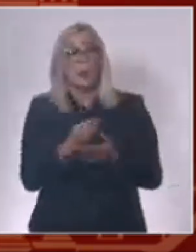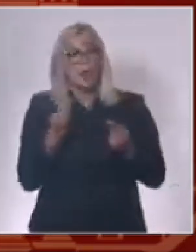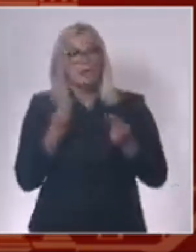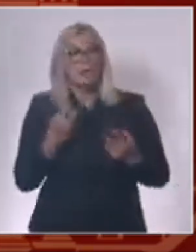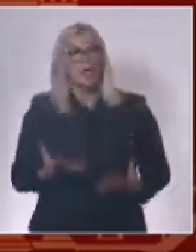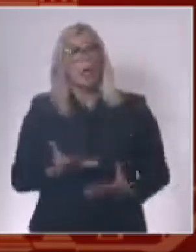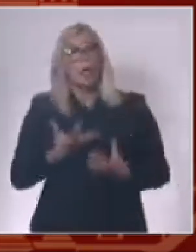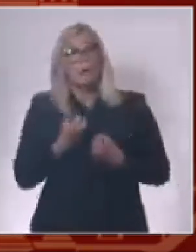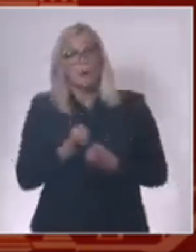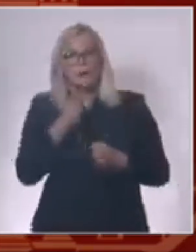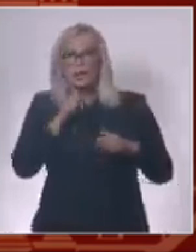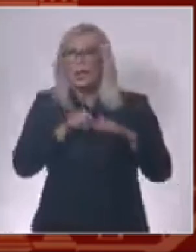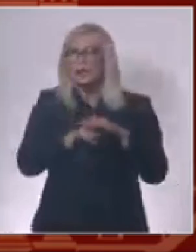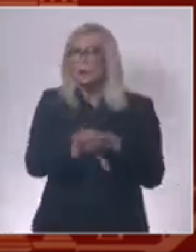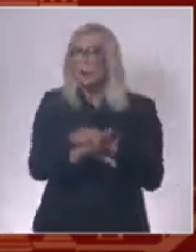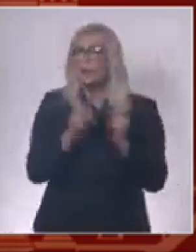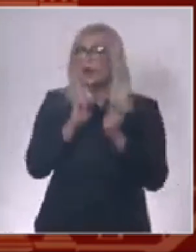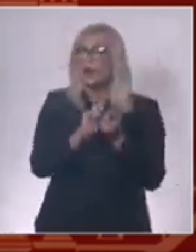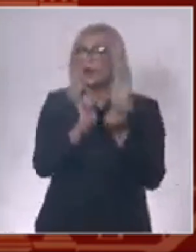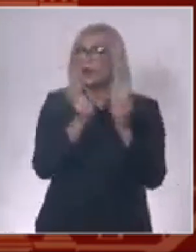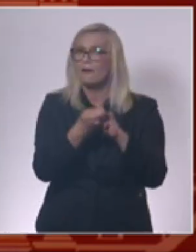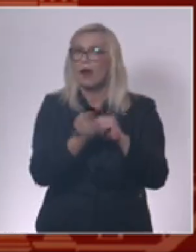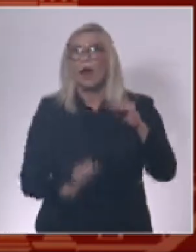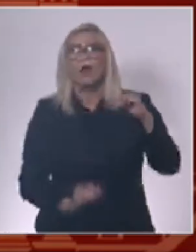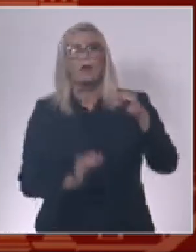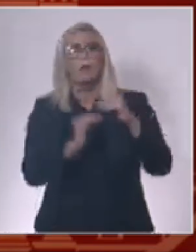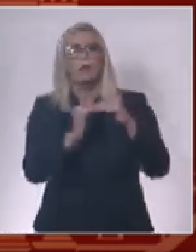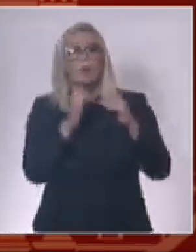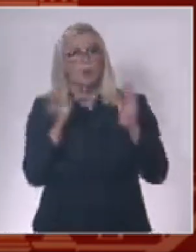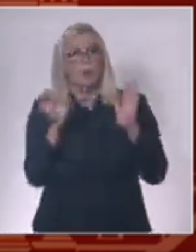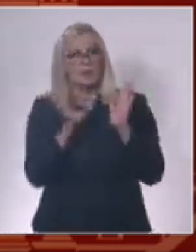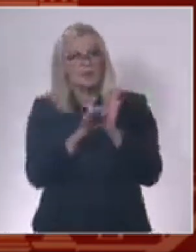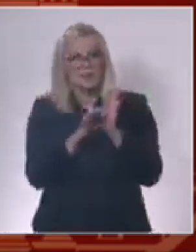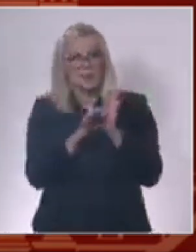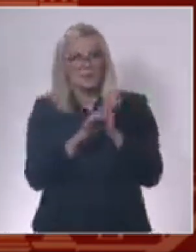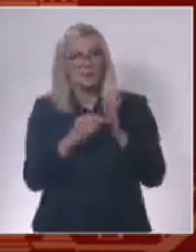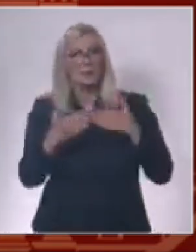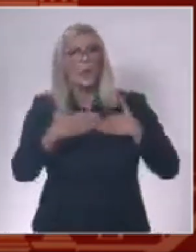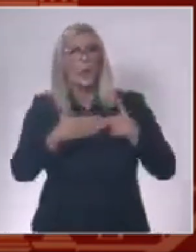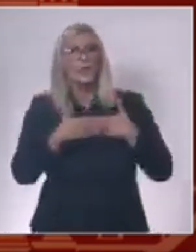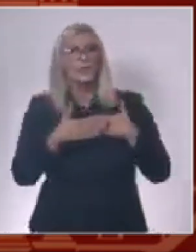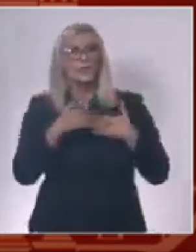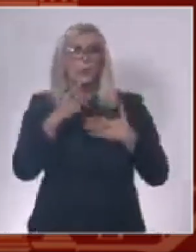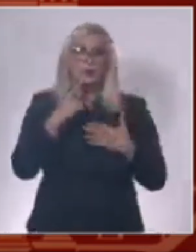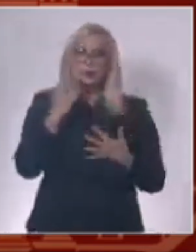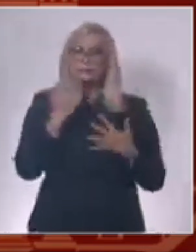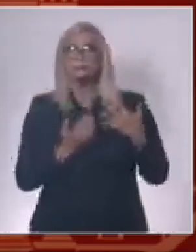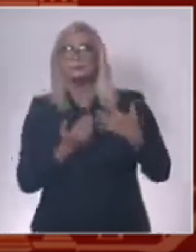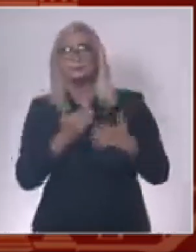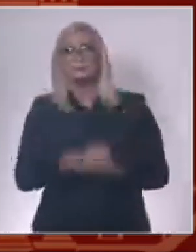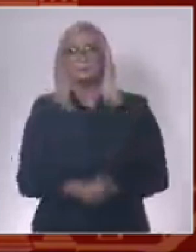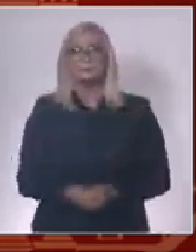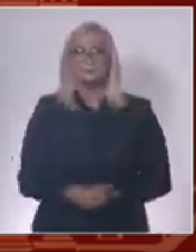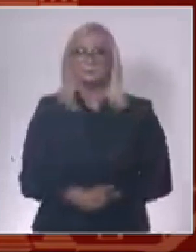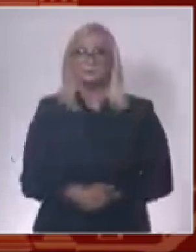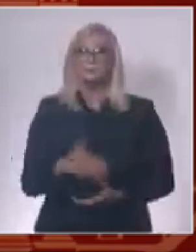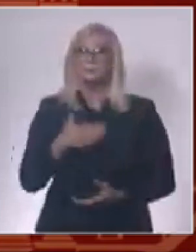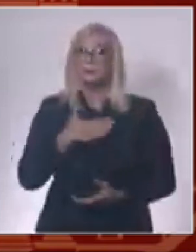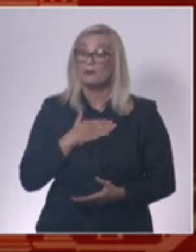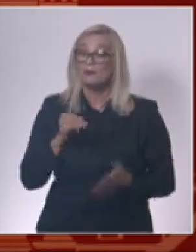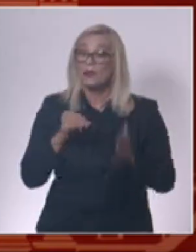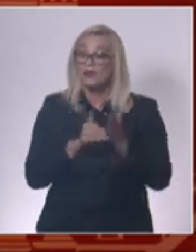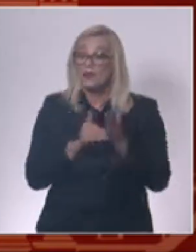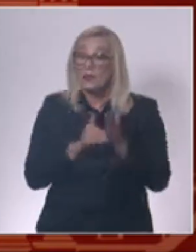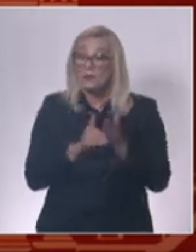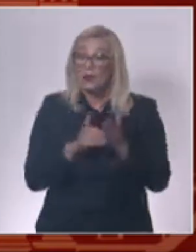за спроведување на реформите и постигнување на целите. Според формулата, за нас треба